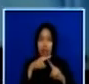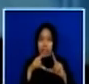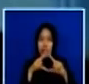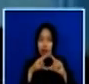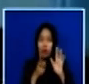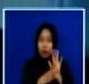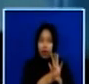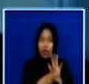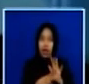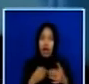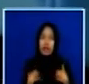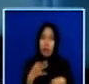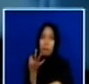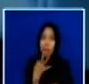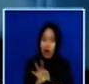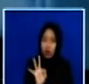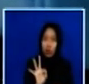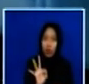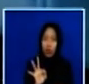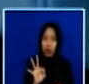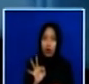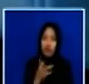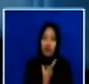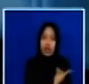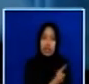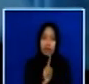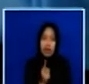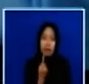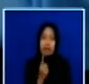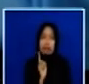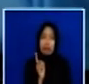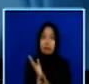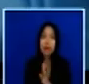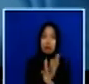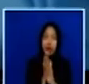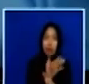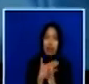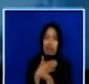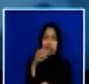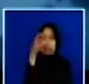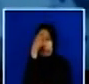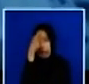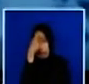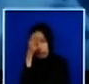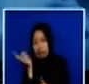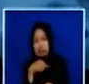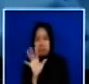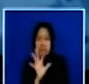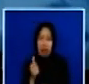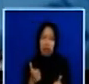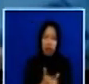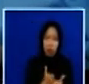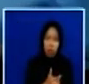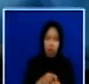orang diantaranya baru menerima vaksinasi dosis pertama sebab sebelumnya wartawan ini menderita sakit sehingga tidak mengikuti